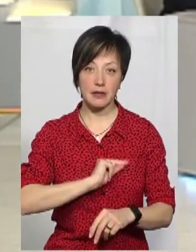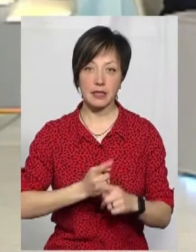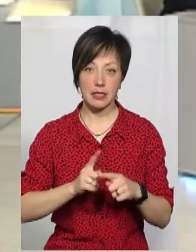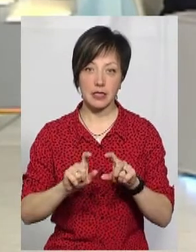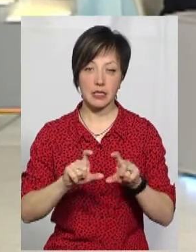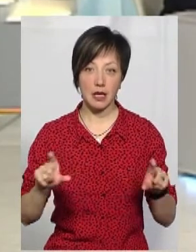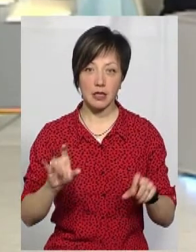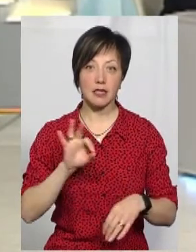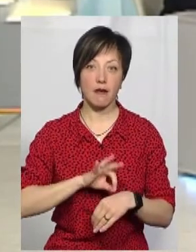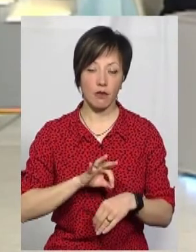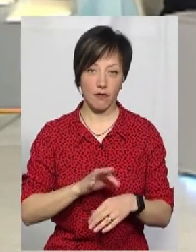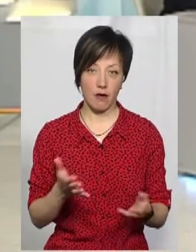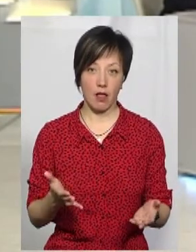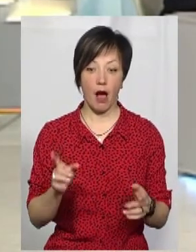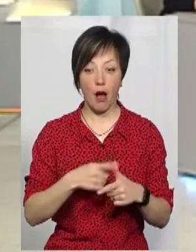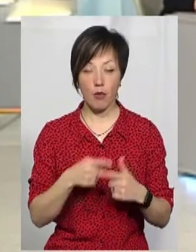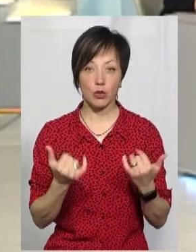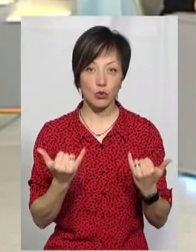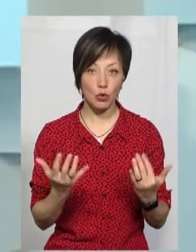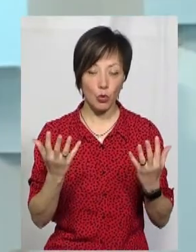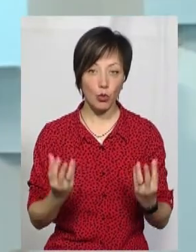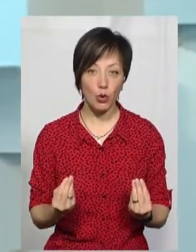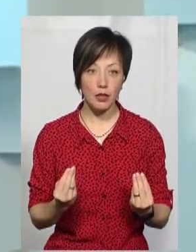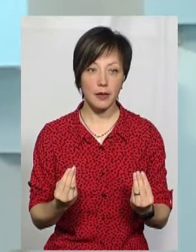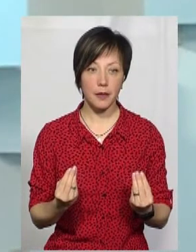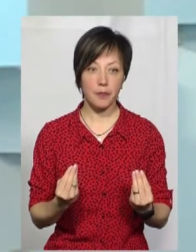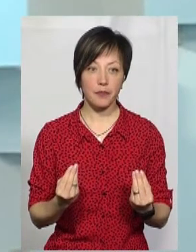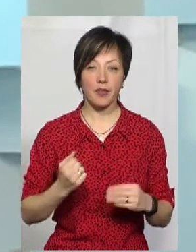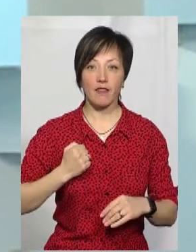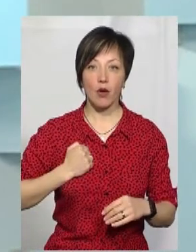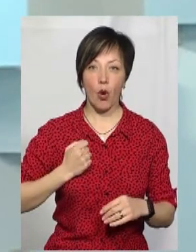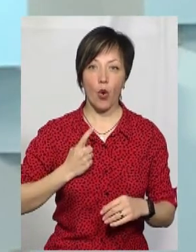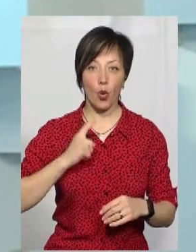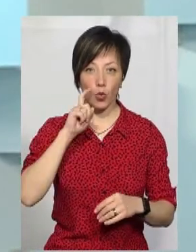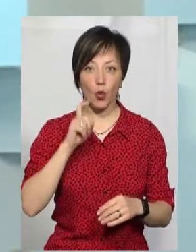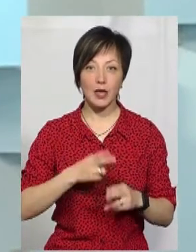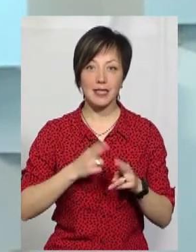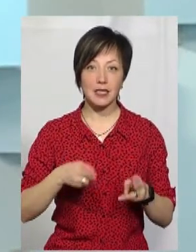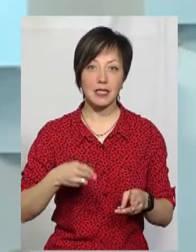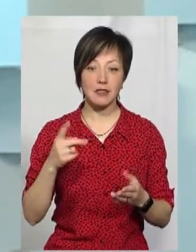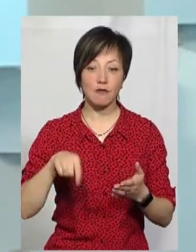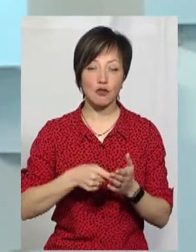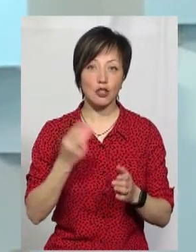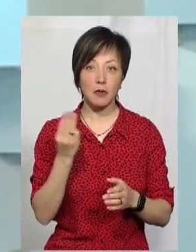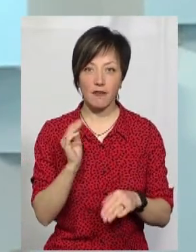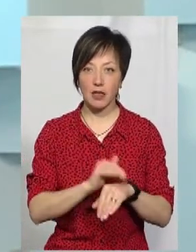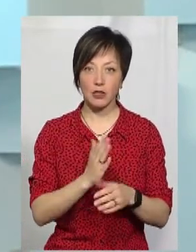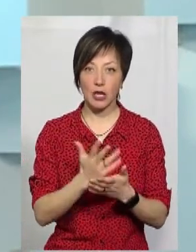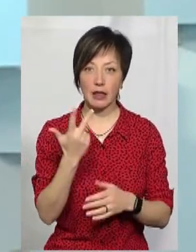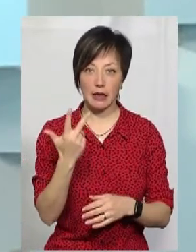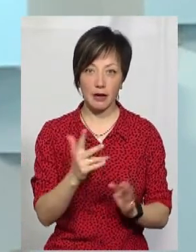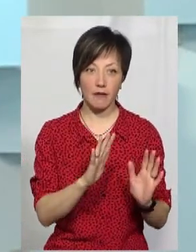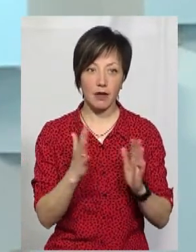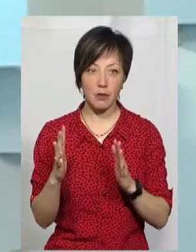цих закладів захворіли. Або на сьогодні, наприклад, організована охорона Укрзалізниці в Шепетівці, коли дає фактично вже три